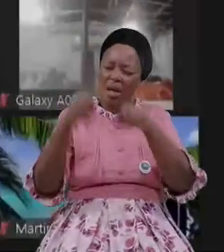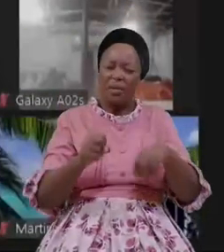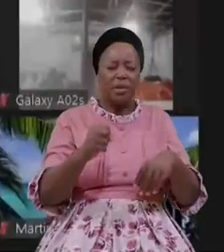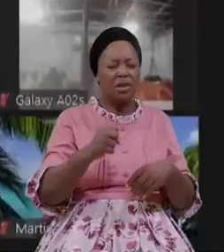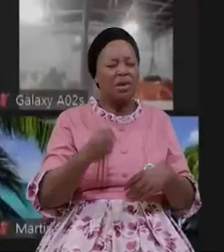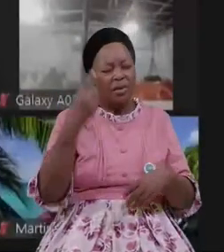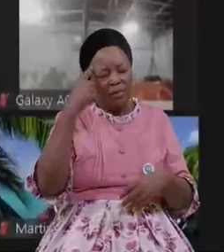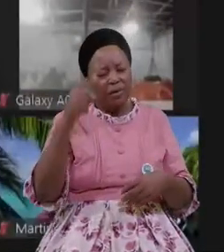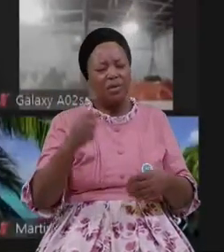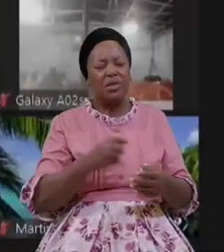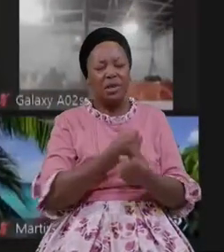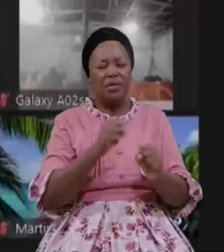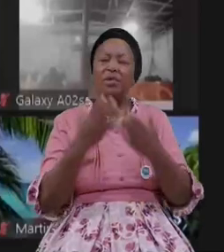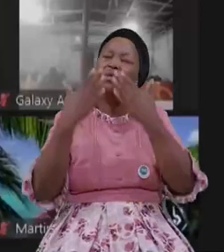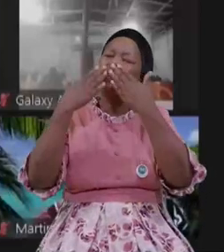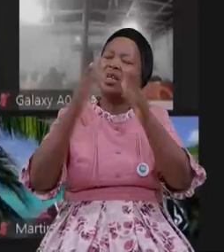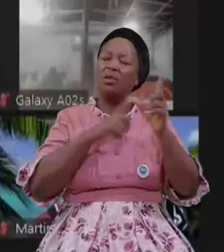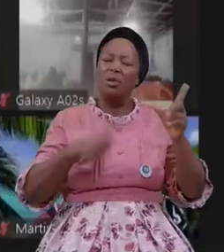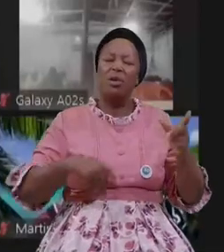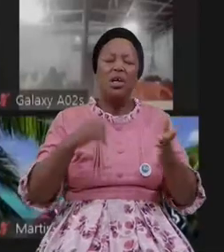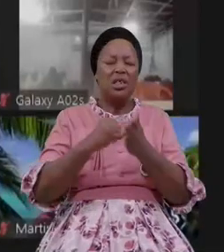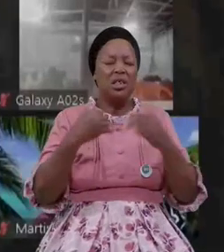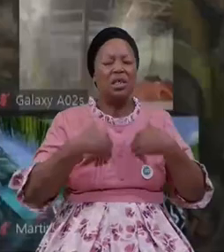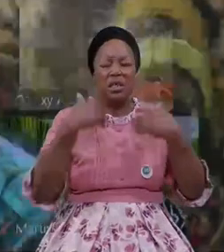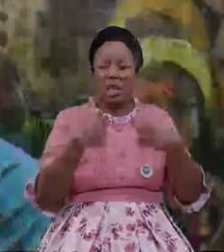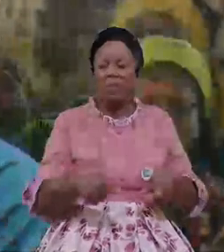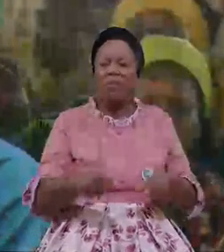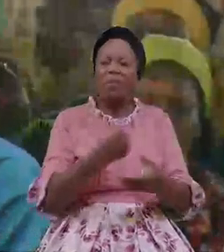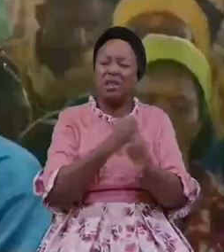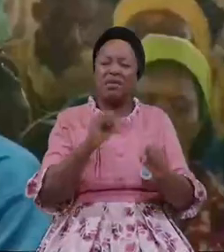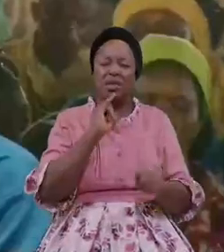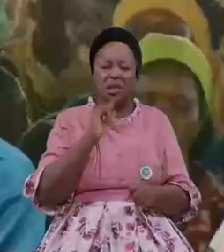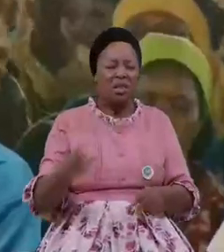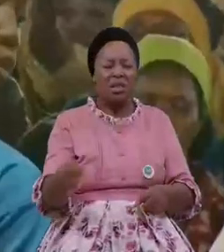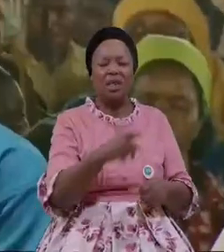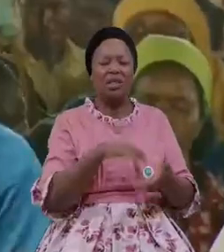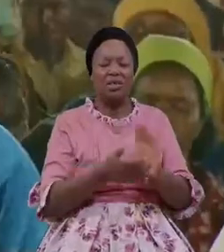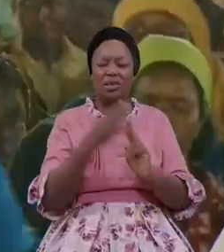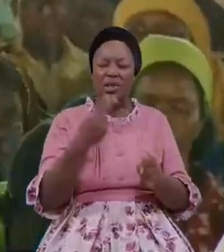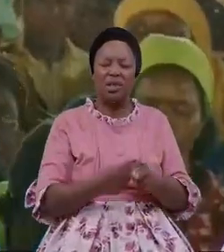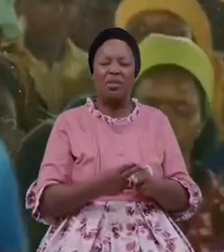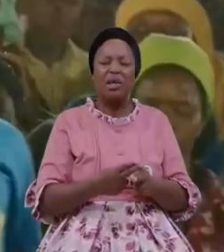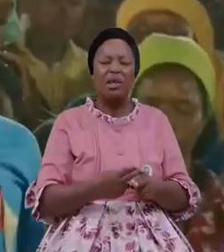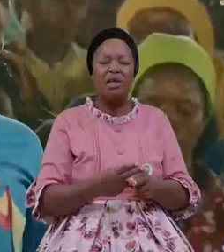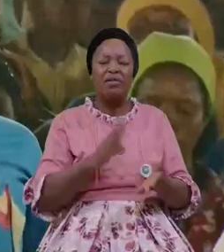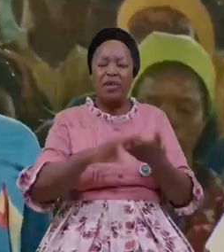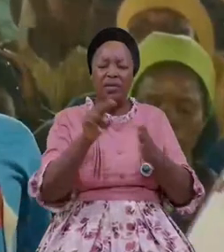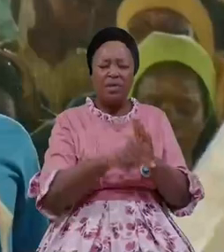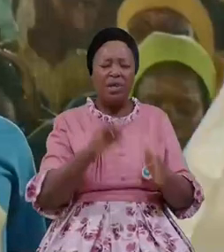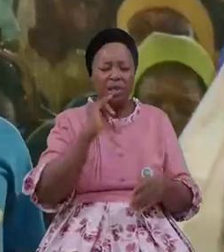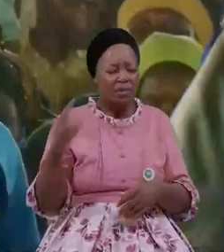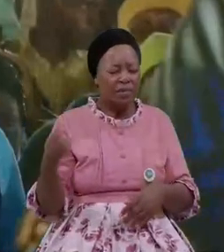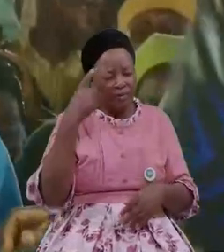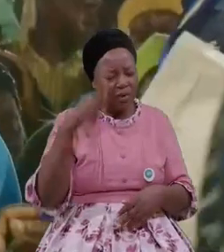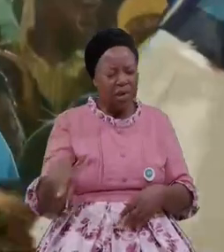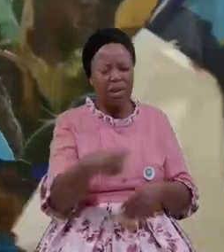qui accompagne le salut merci Seigneur car c'est fait le salut est là la rédemption est là la